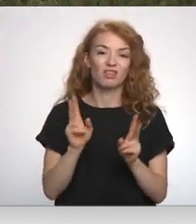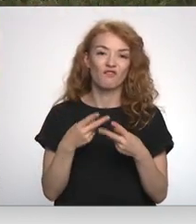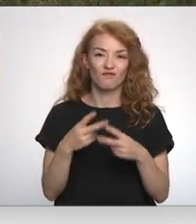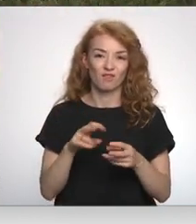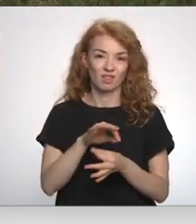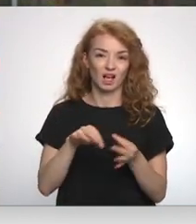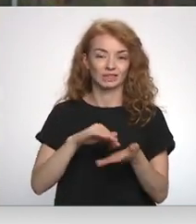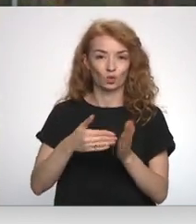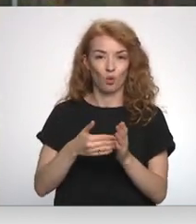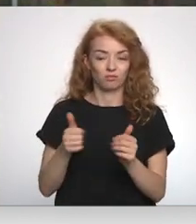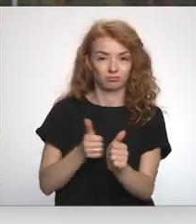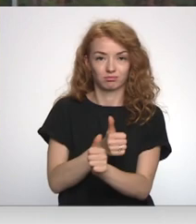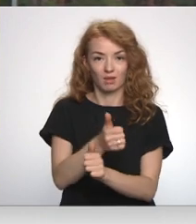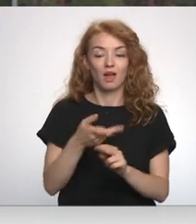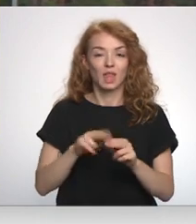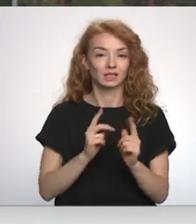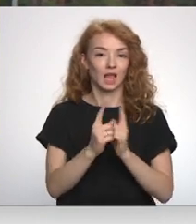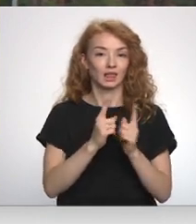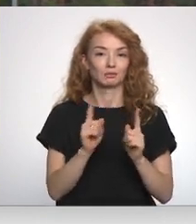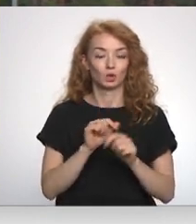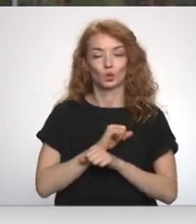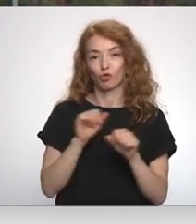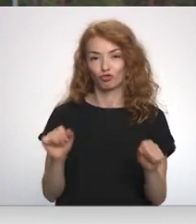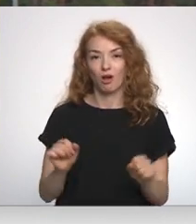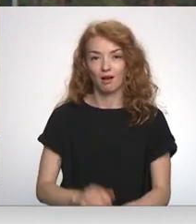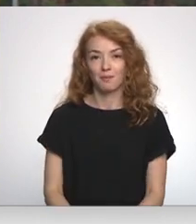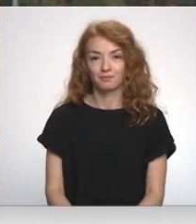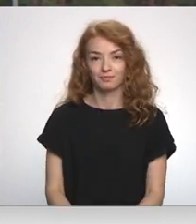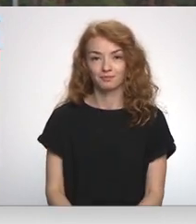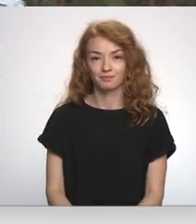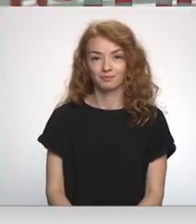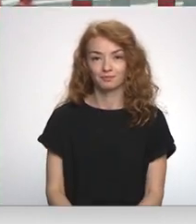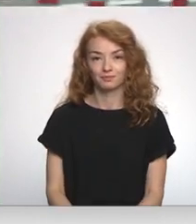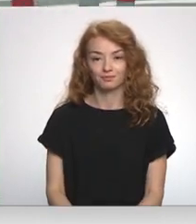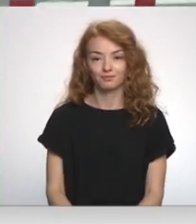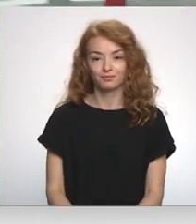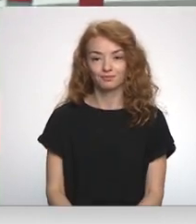manevrus, tādējādi padarot satiksmi drošāku. Uldis Birziņš, Ainis Kupčs, Latvijas televīzija.